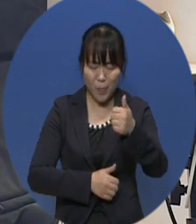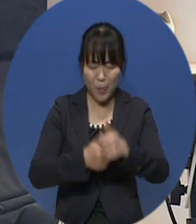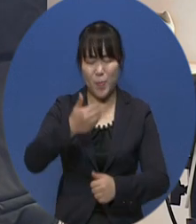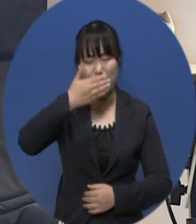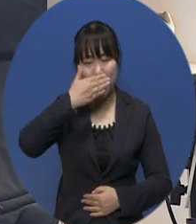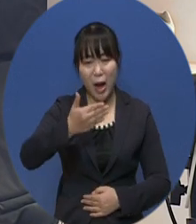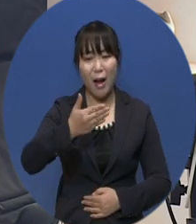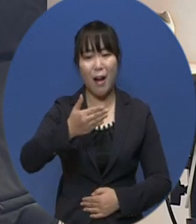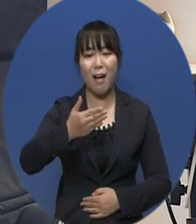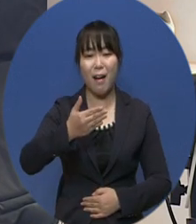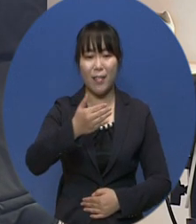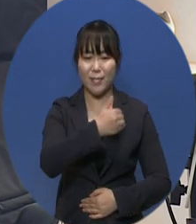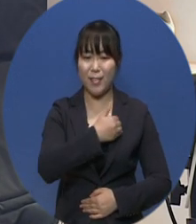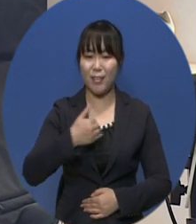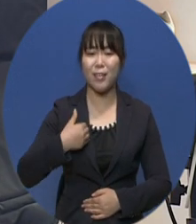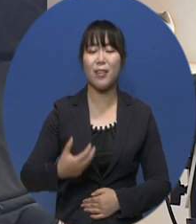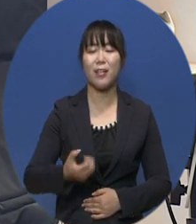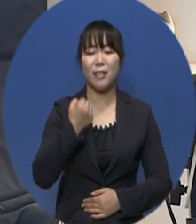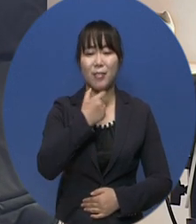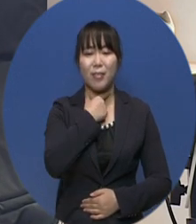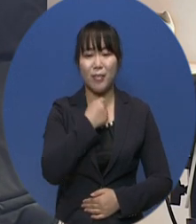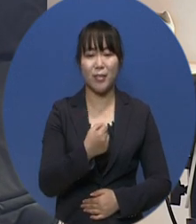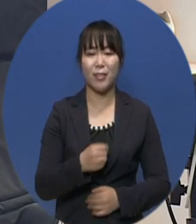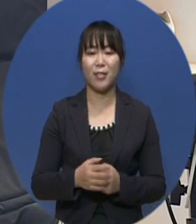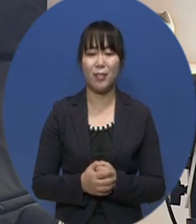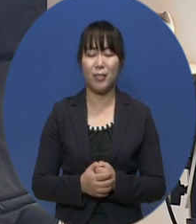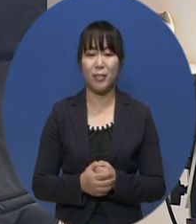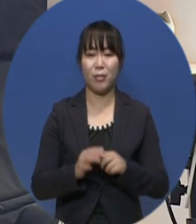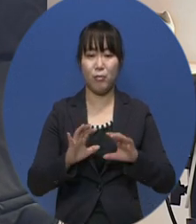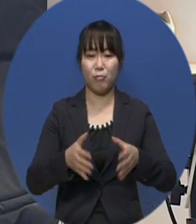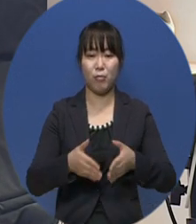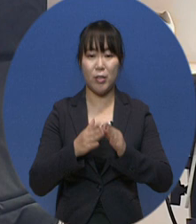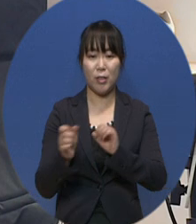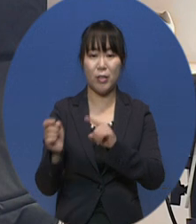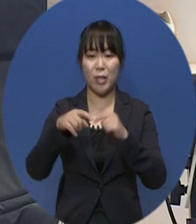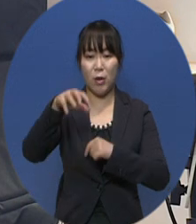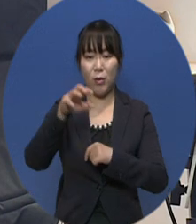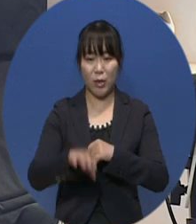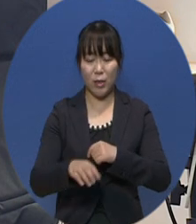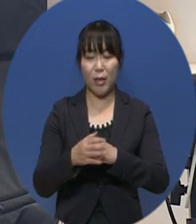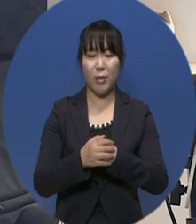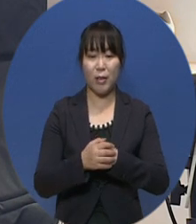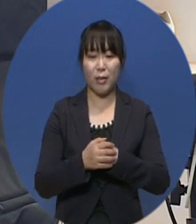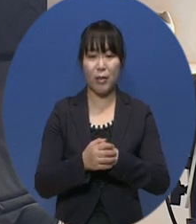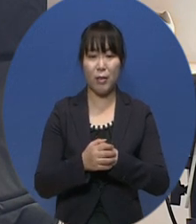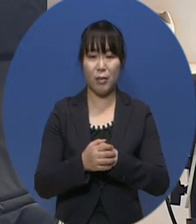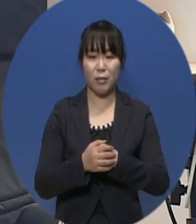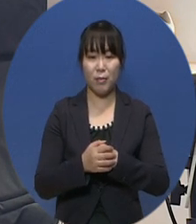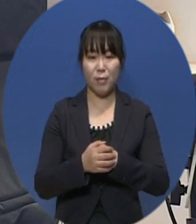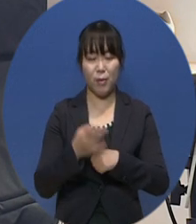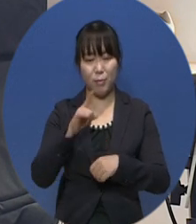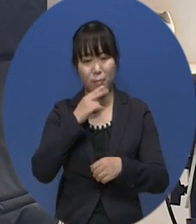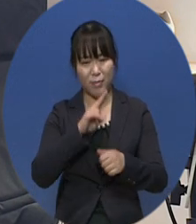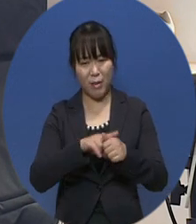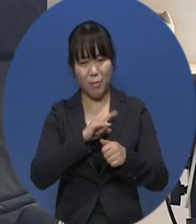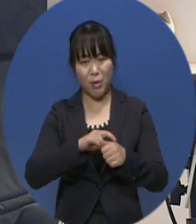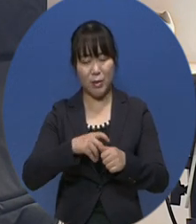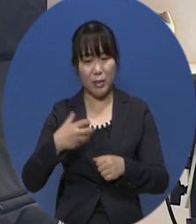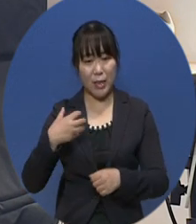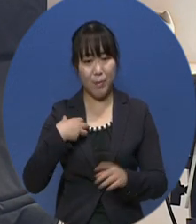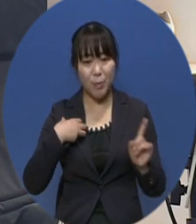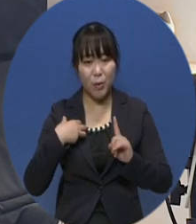그런 자신감을 좀 갖기를 바랍니다. 국립재활원에 그 미션, 그